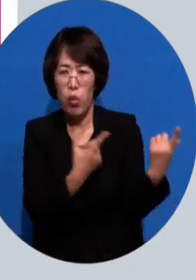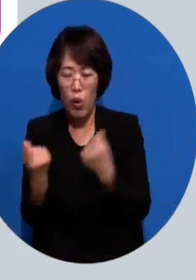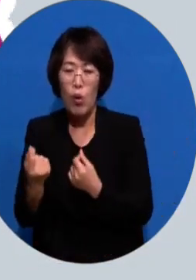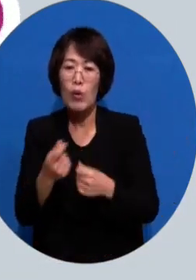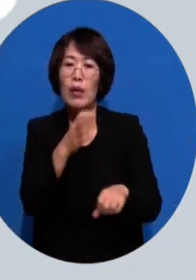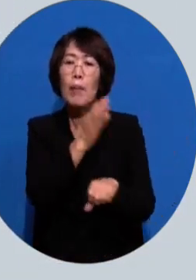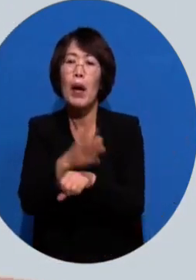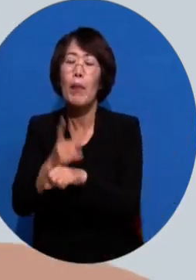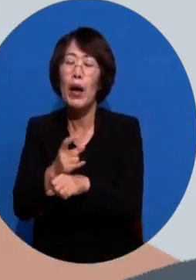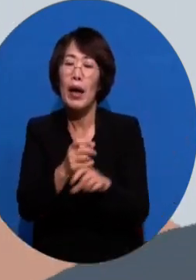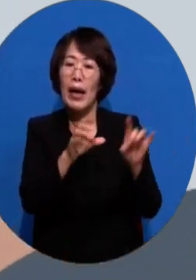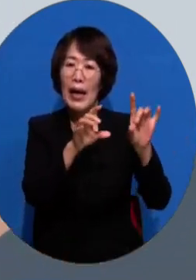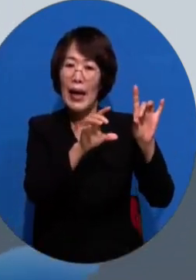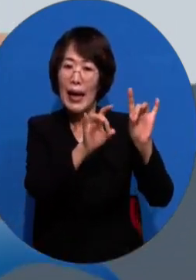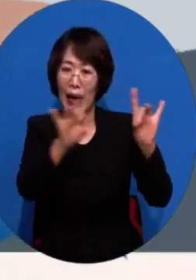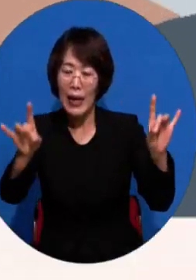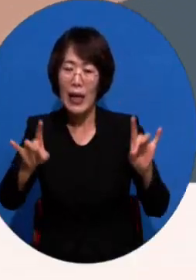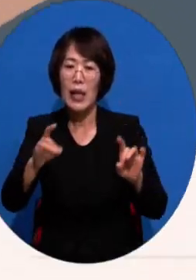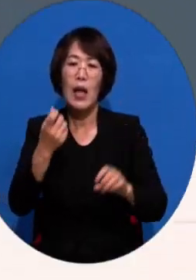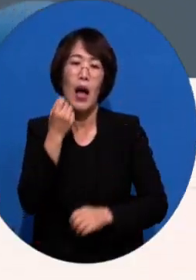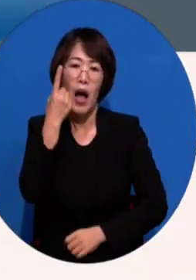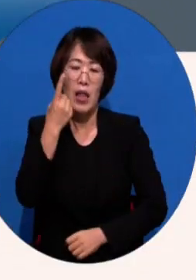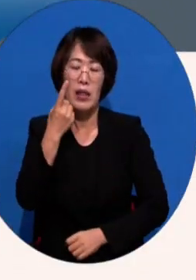구매한 도는 1인당 월 70만 원입니다